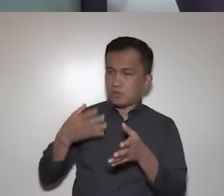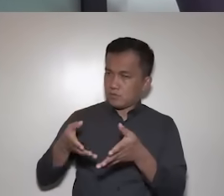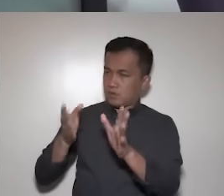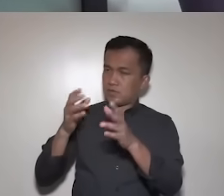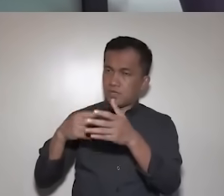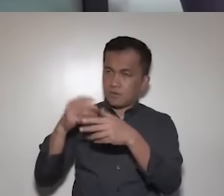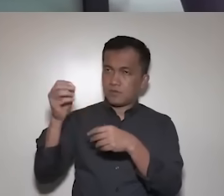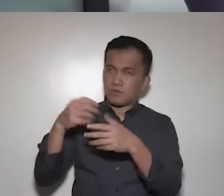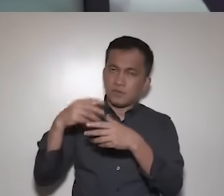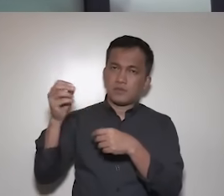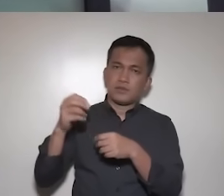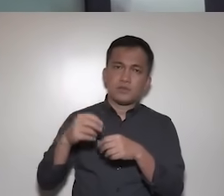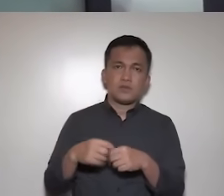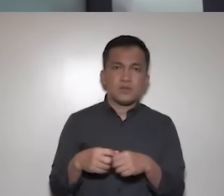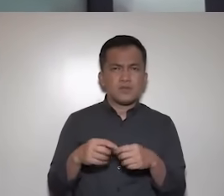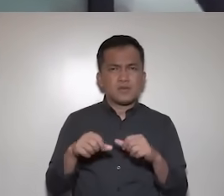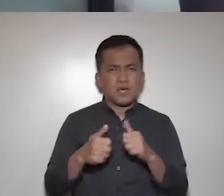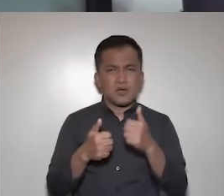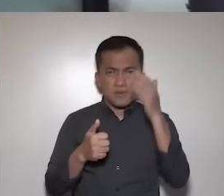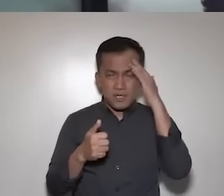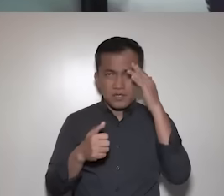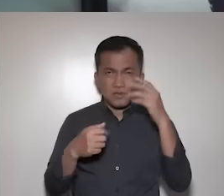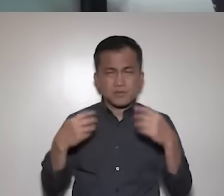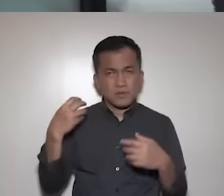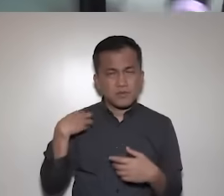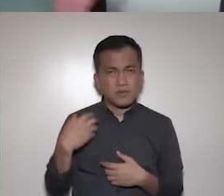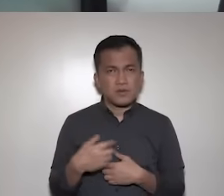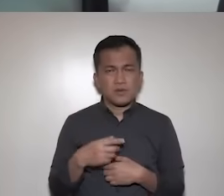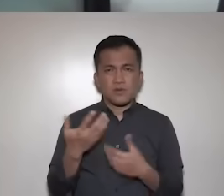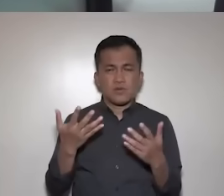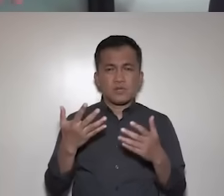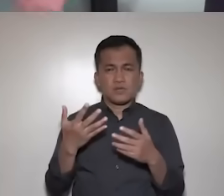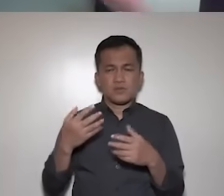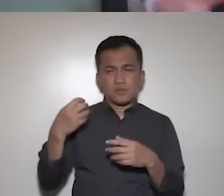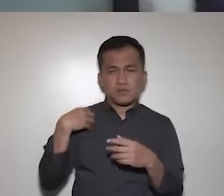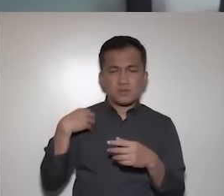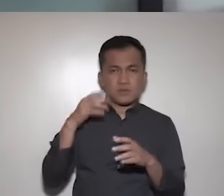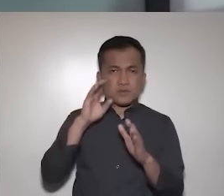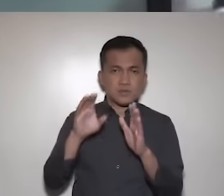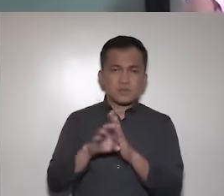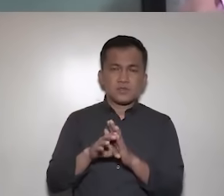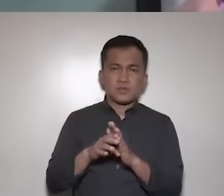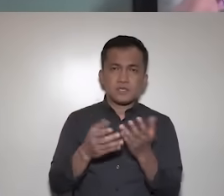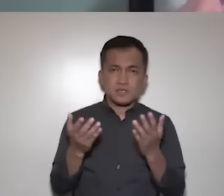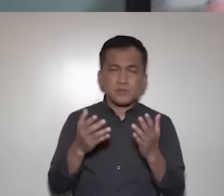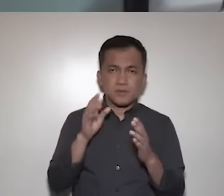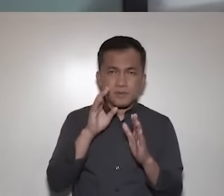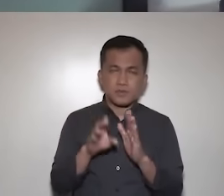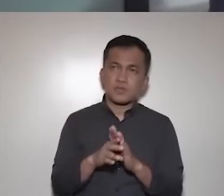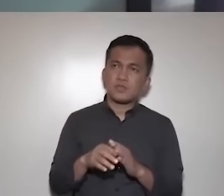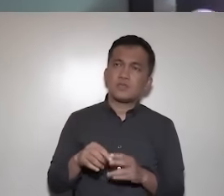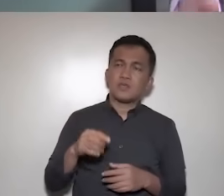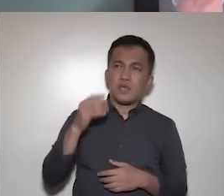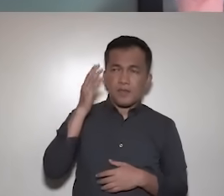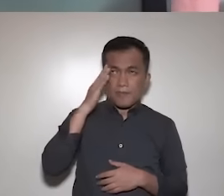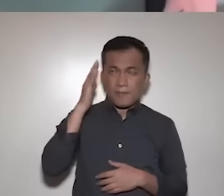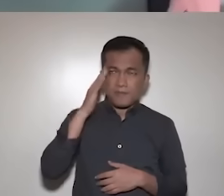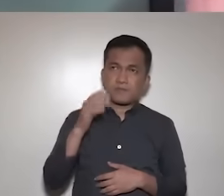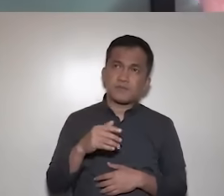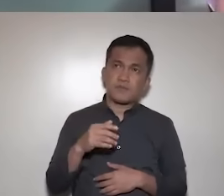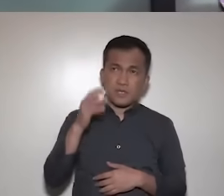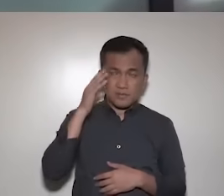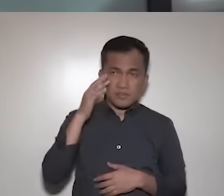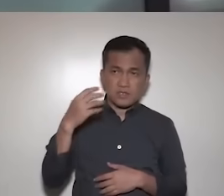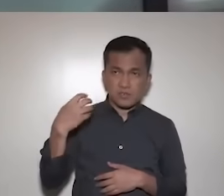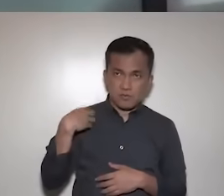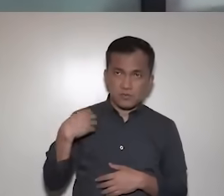nalalabas po kami sa labas lang po. Paano talaga malalaman ng amo mo? Eh wala alam, naman doon sa amo mo yung picture, nasa may mga picture. Alam po yan, alam po yan